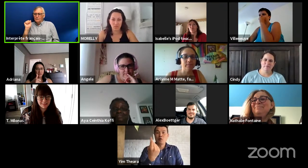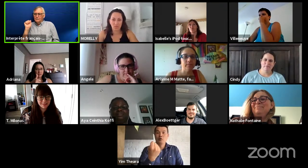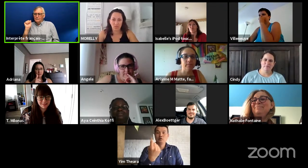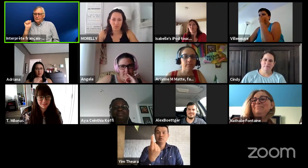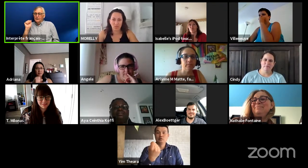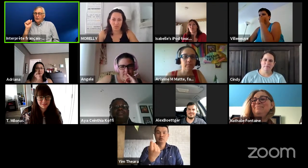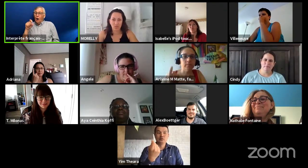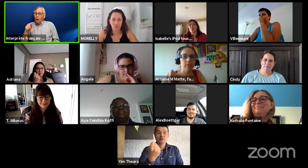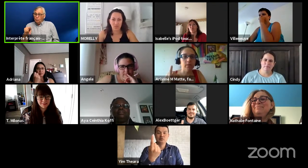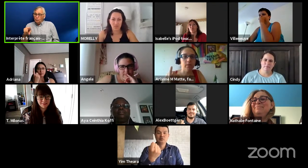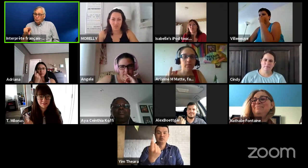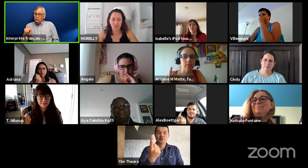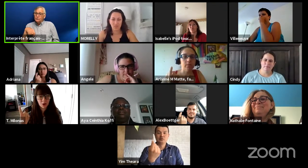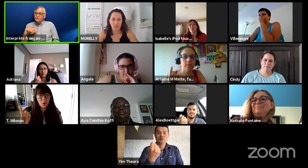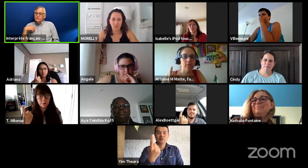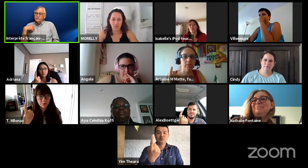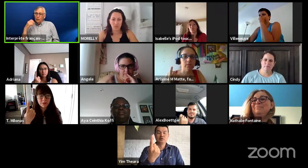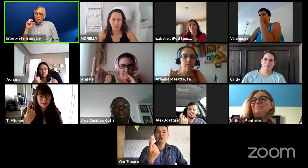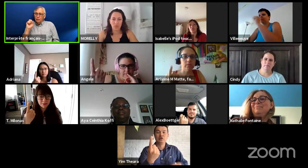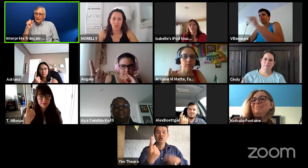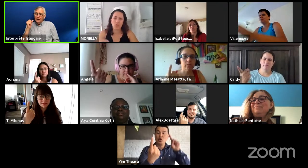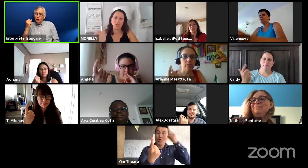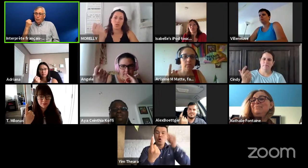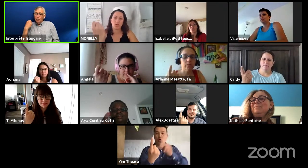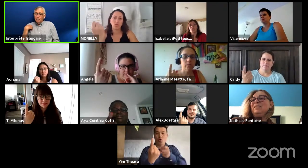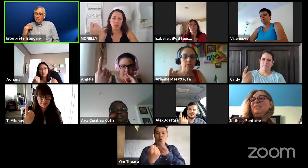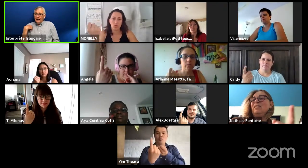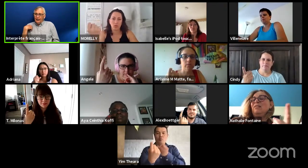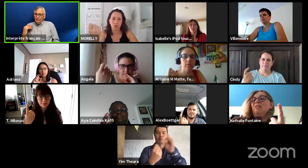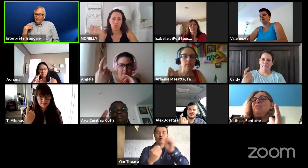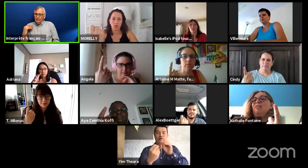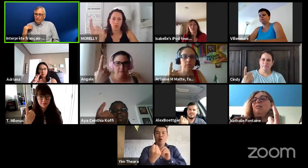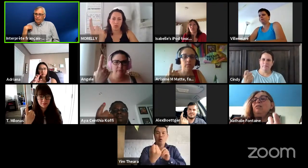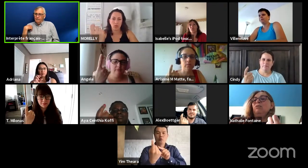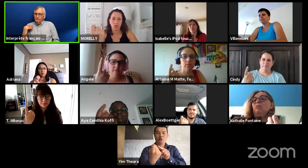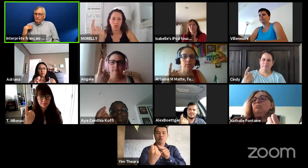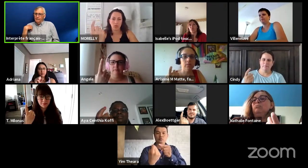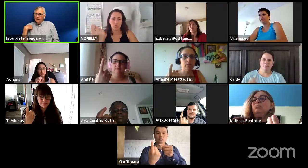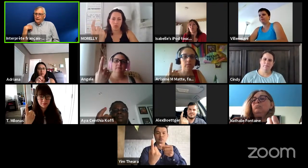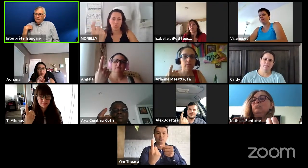Donc, 11. Donc, vous voyez le mouvement.